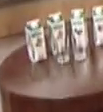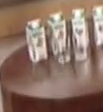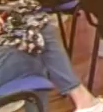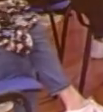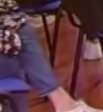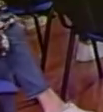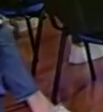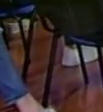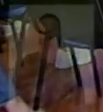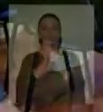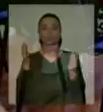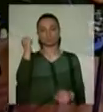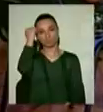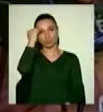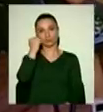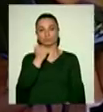ეს მადლობა, რომ